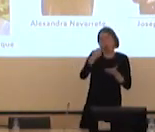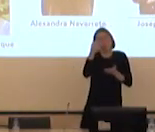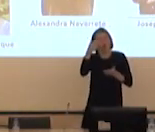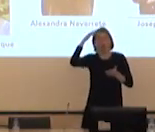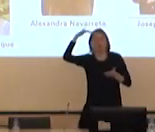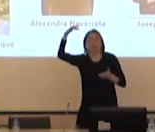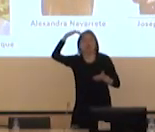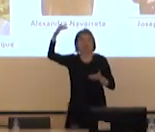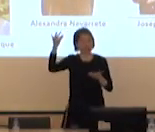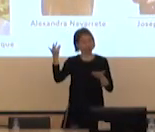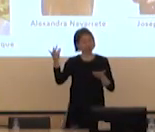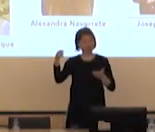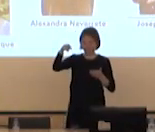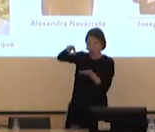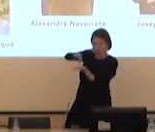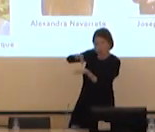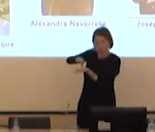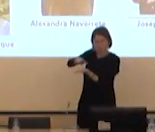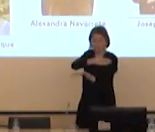Però, a més a més, aquest curs de